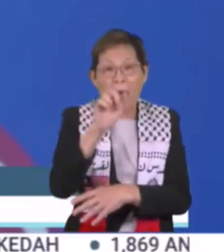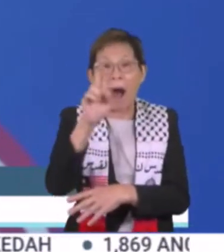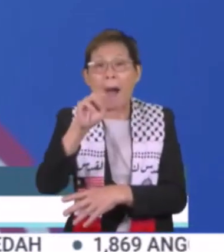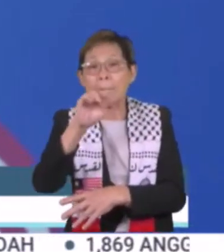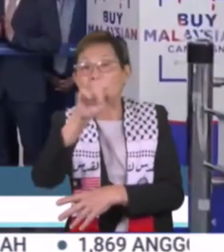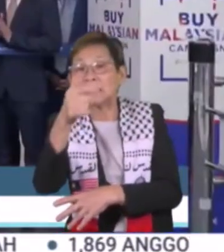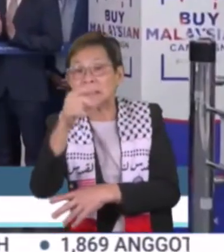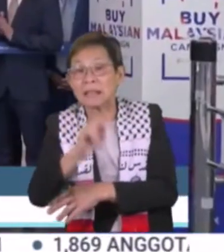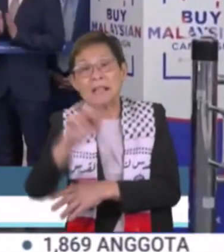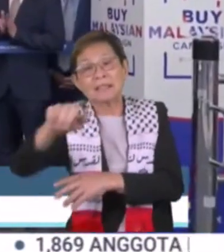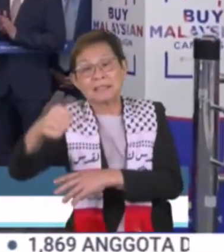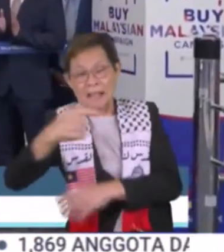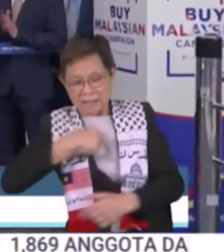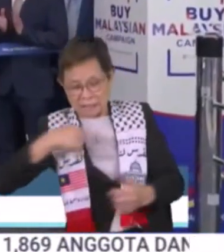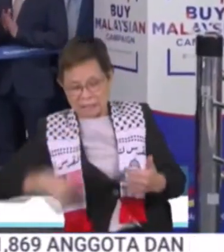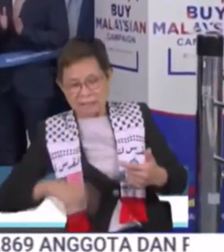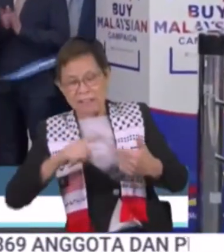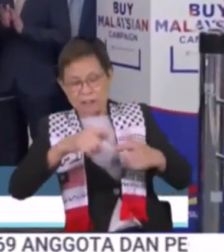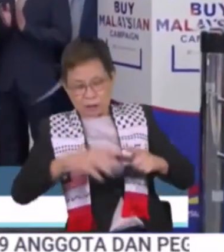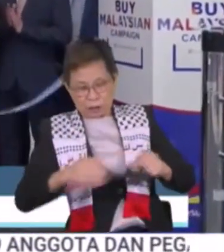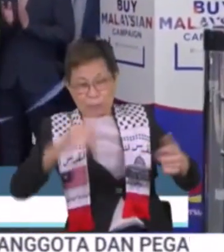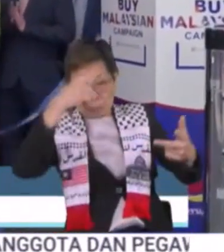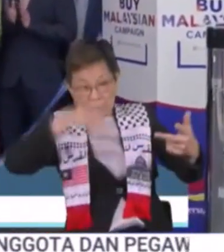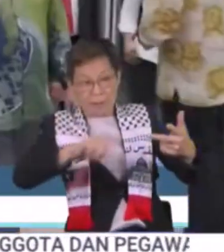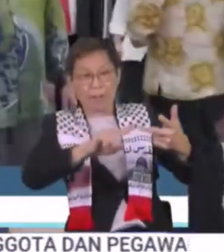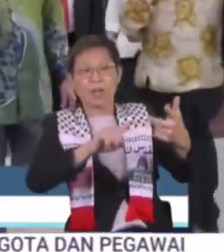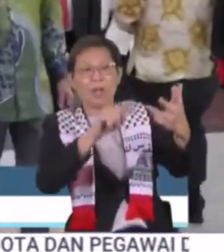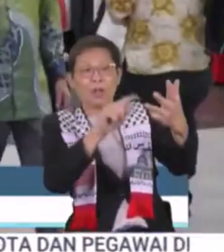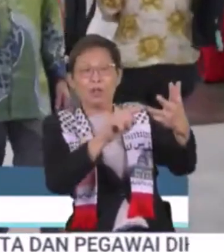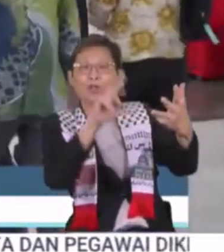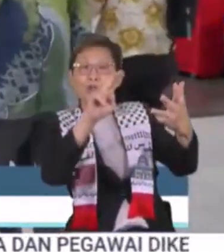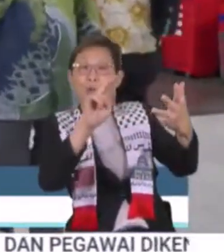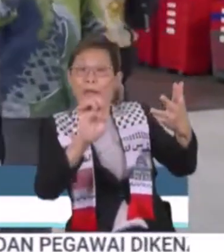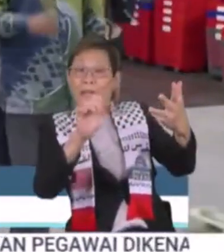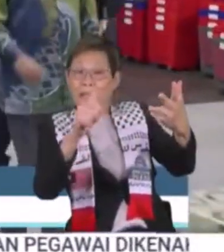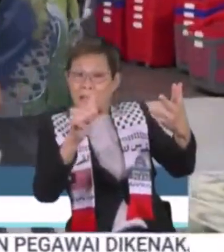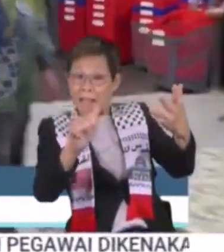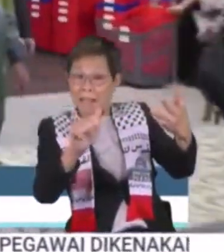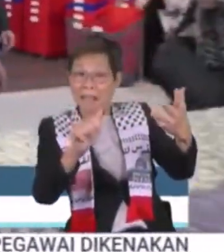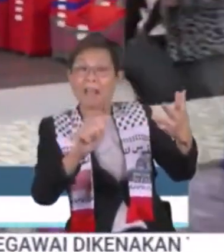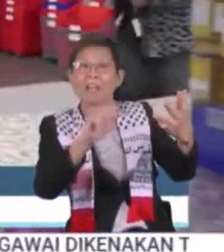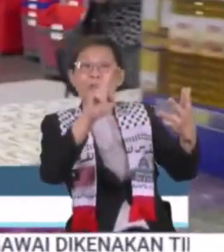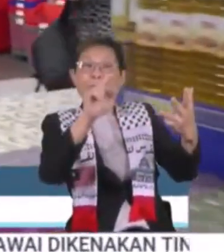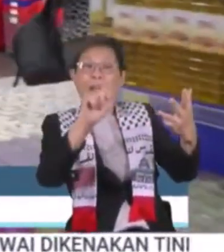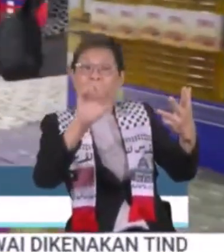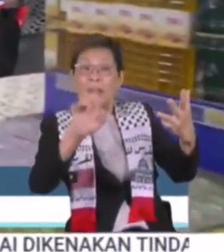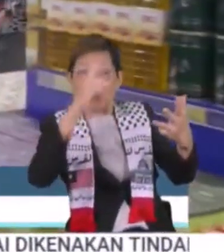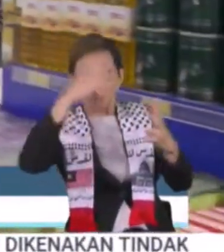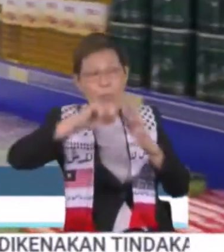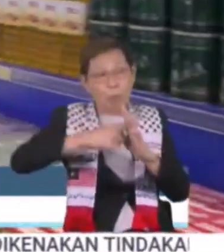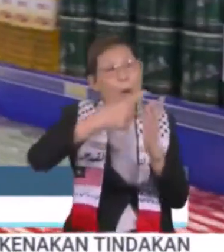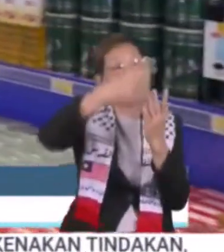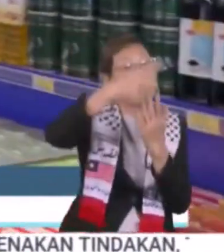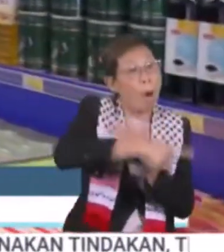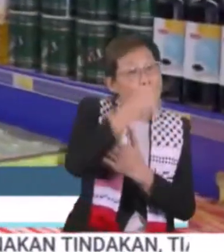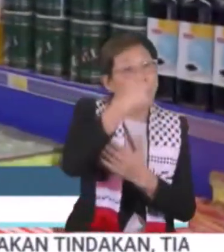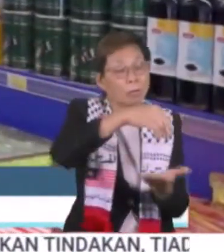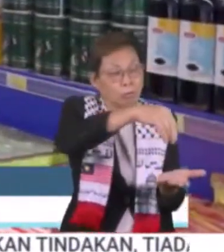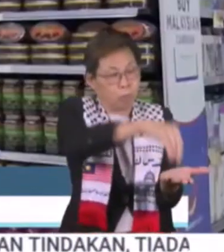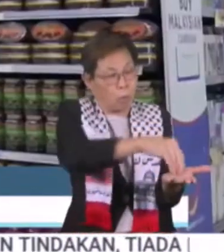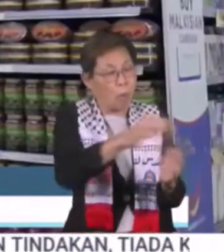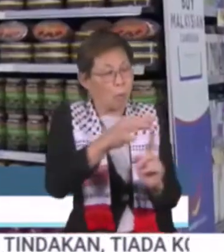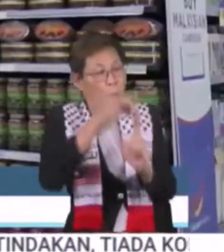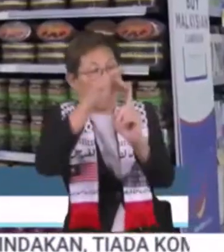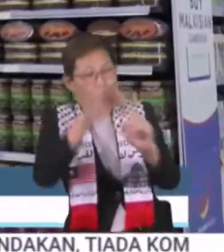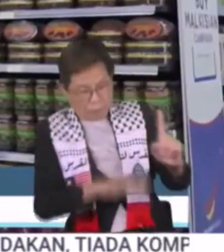berkata selain Cina Jepun dan Thailand UAE adalah negara yang sesuai untuk memulakan program berkenaan kerana kedudukannya yang